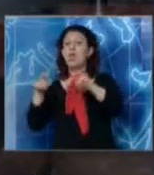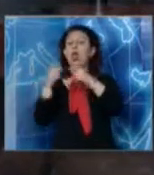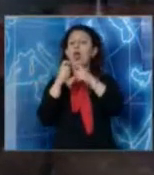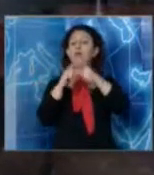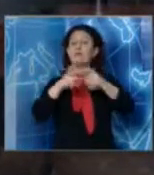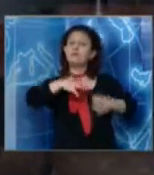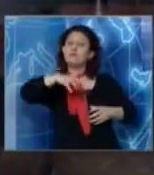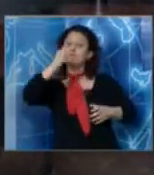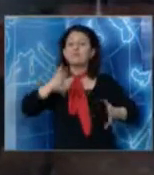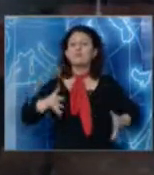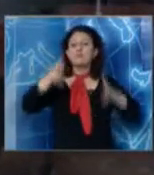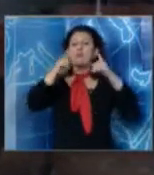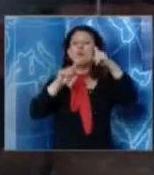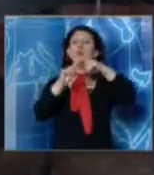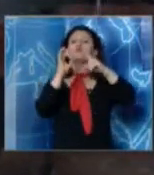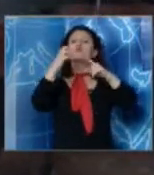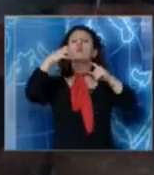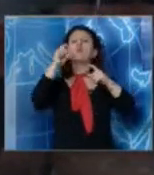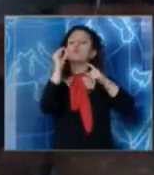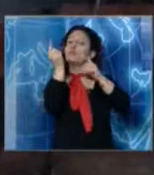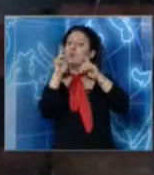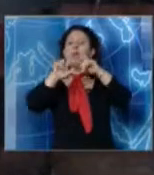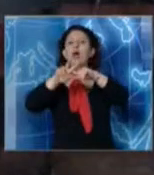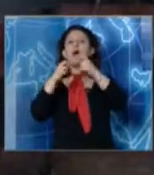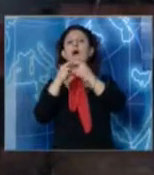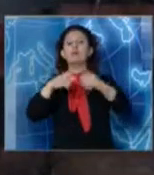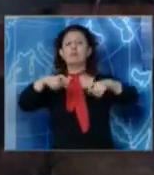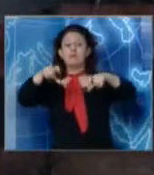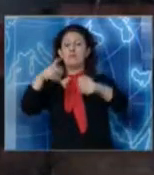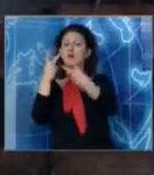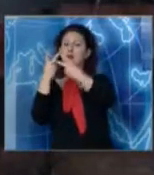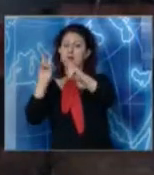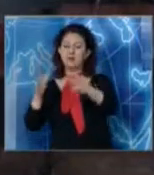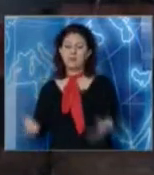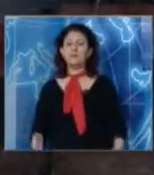10.sunu Topçular Mahallesi Şeref Meydanı'nda açtı.